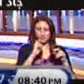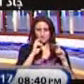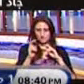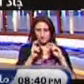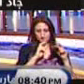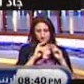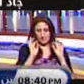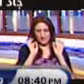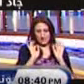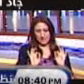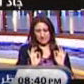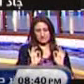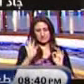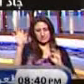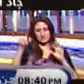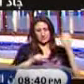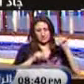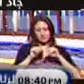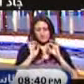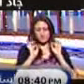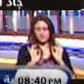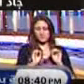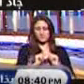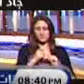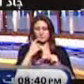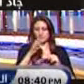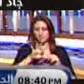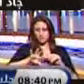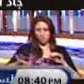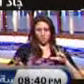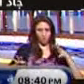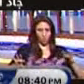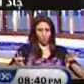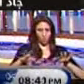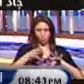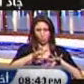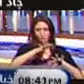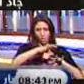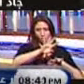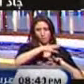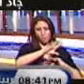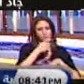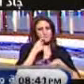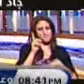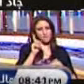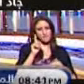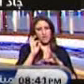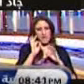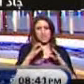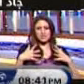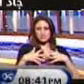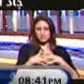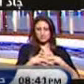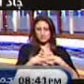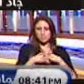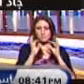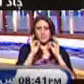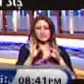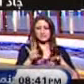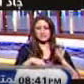الوصول إليه، لن تستطيع النجاح في ظل هذا الانقسام السياسي. والنقطة الثانية، يعني هذا الانقسام